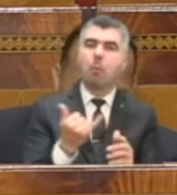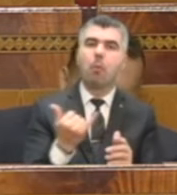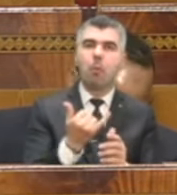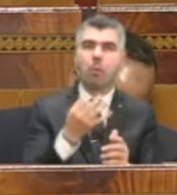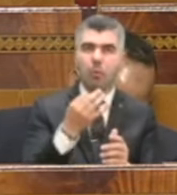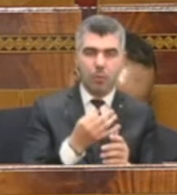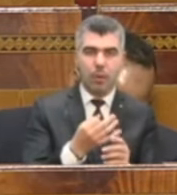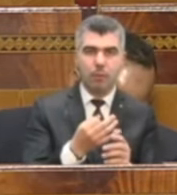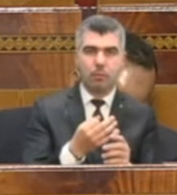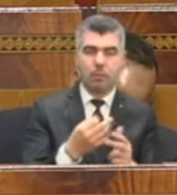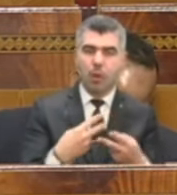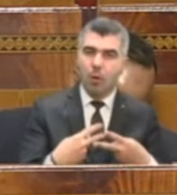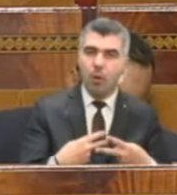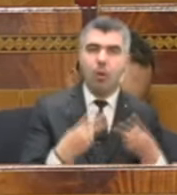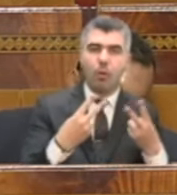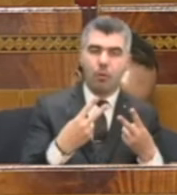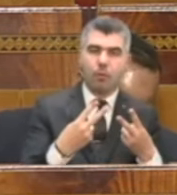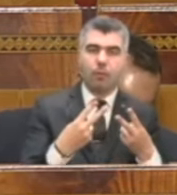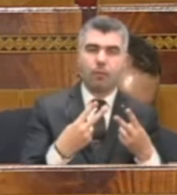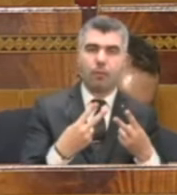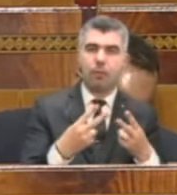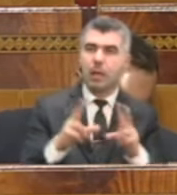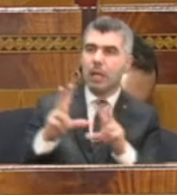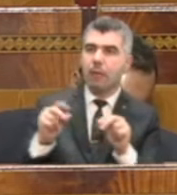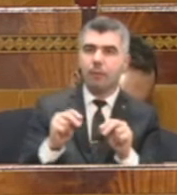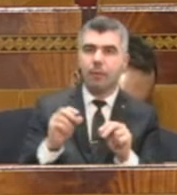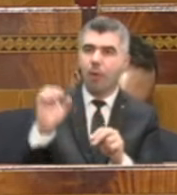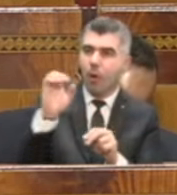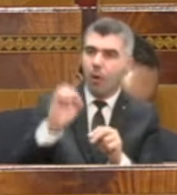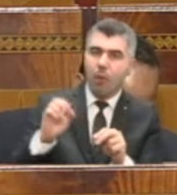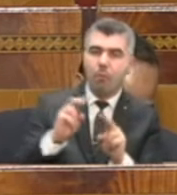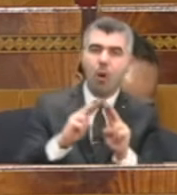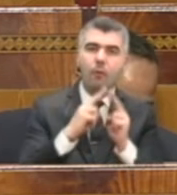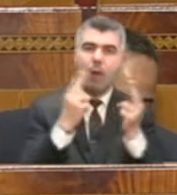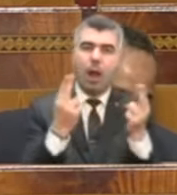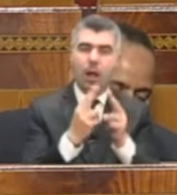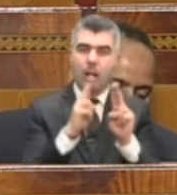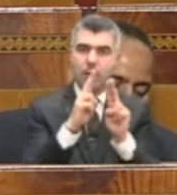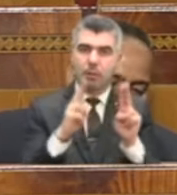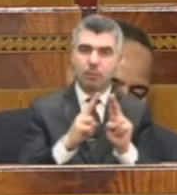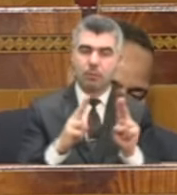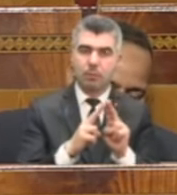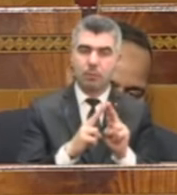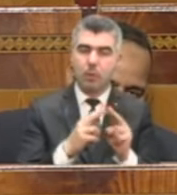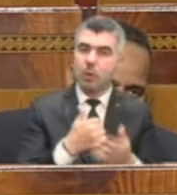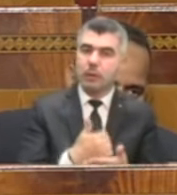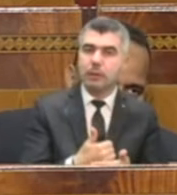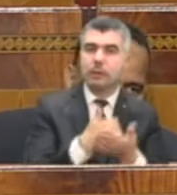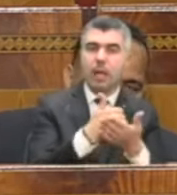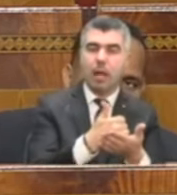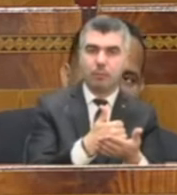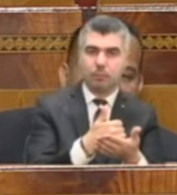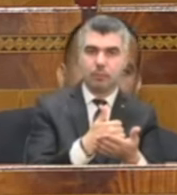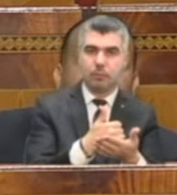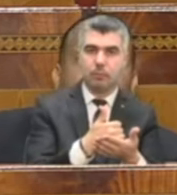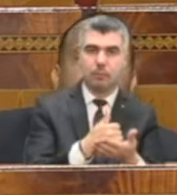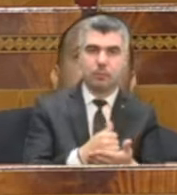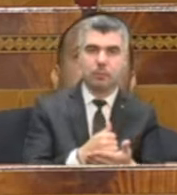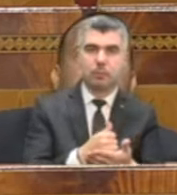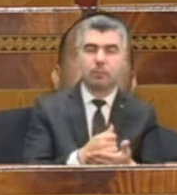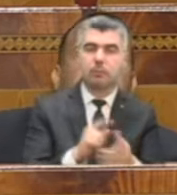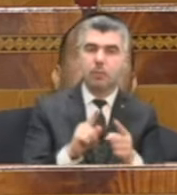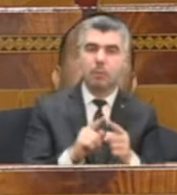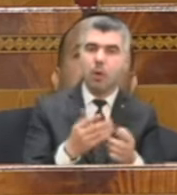ديال ديال ديال الاعلام الاجنبي كما قلت السيد الوزير، والدعم خاصه لهذا